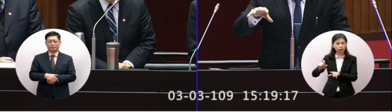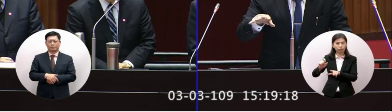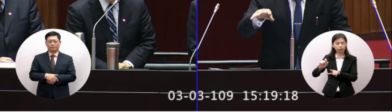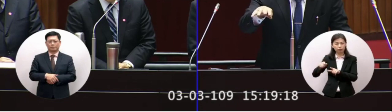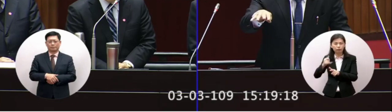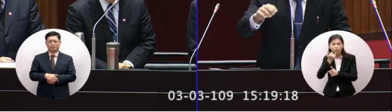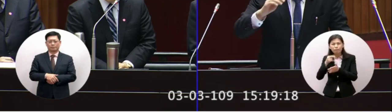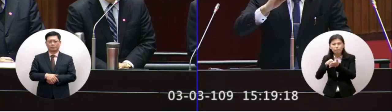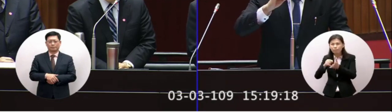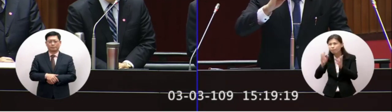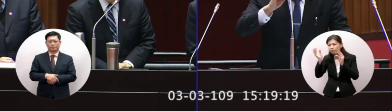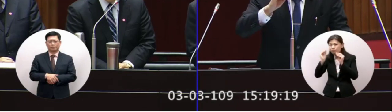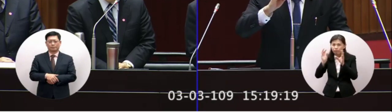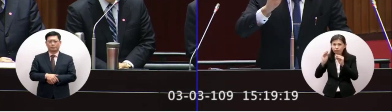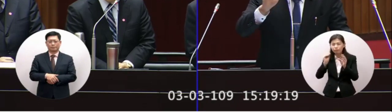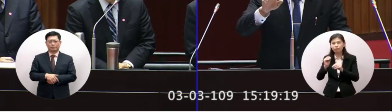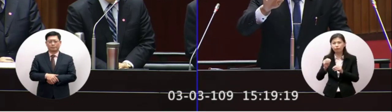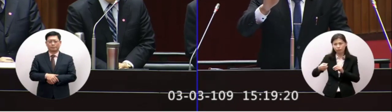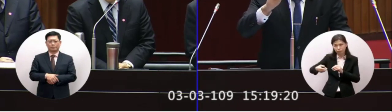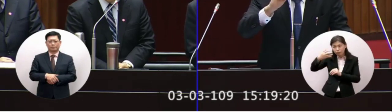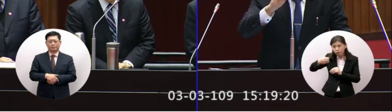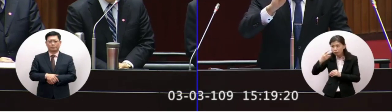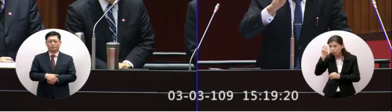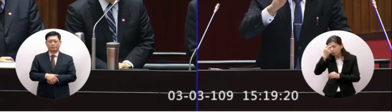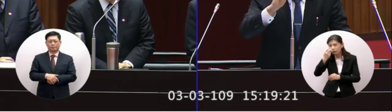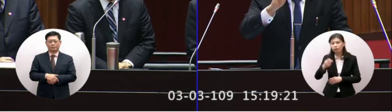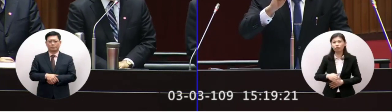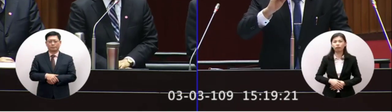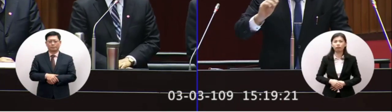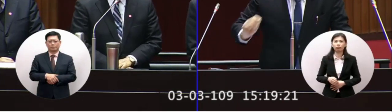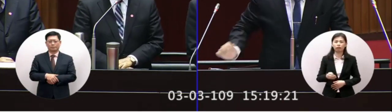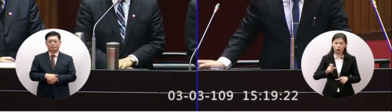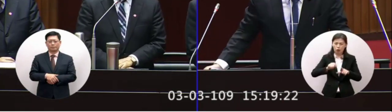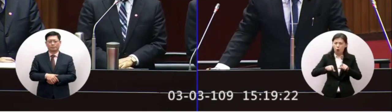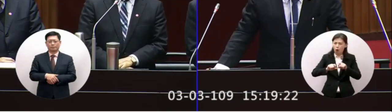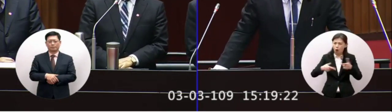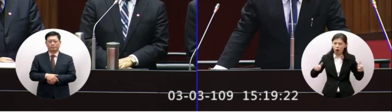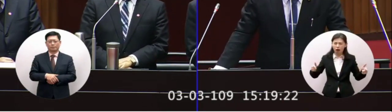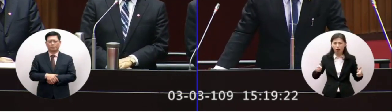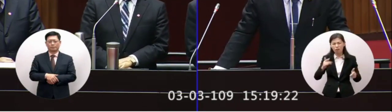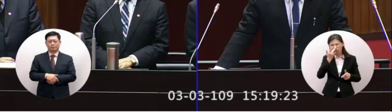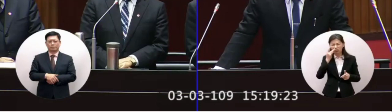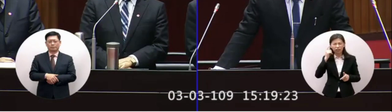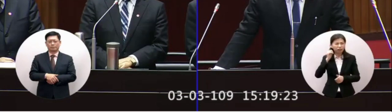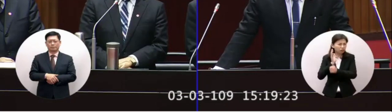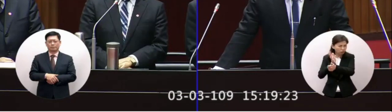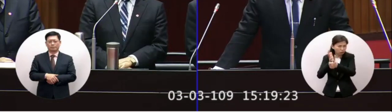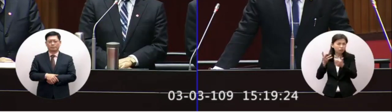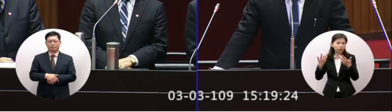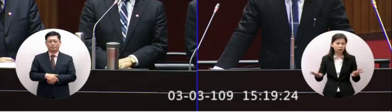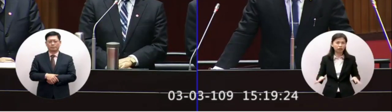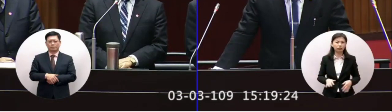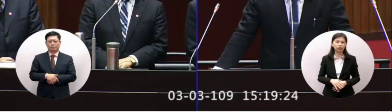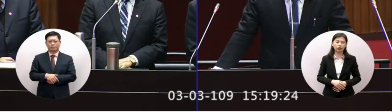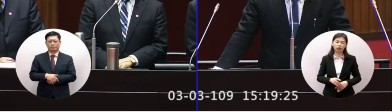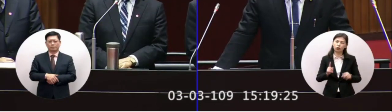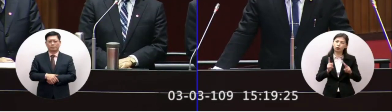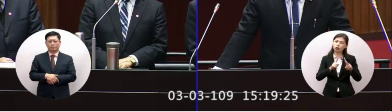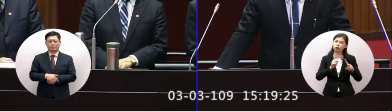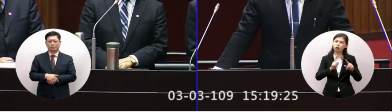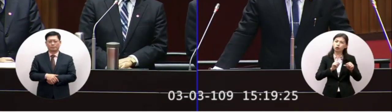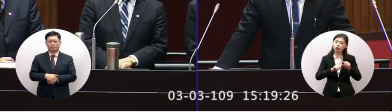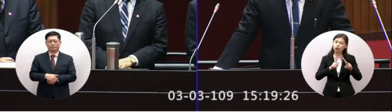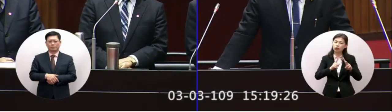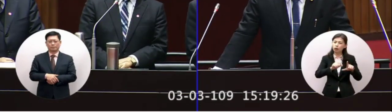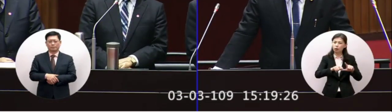关的网站，让大家可以，因为其实这些百行百业的问题非常的多，其实我们也不是说一个中小企业